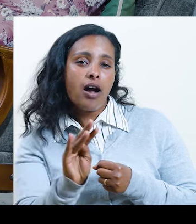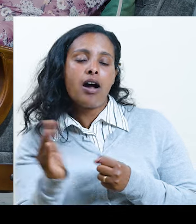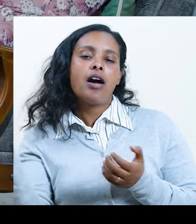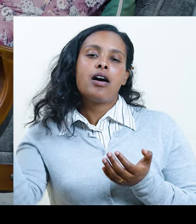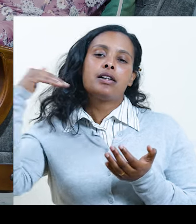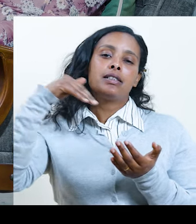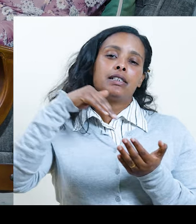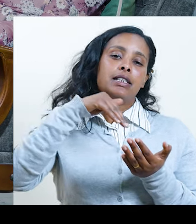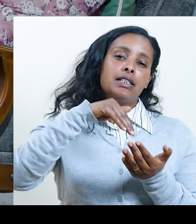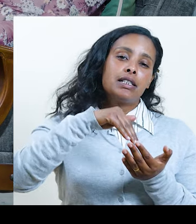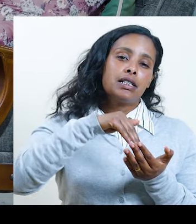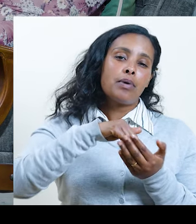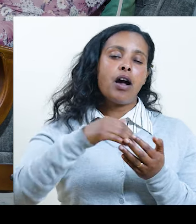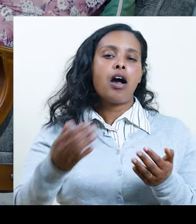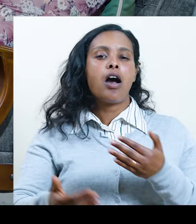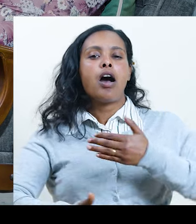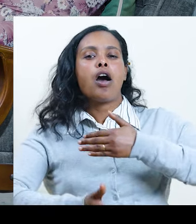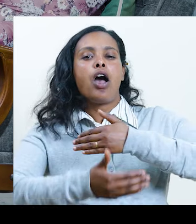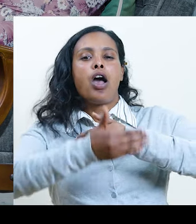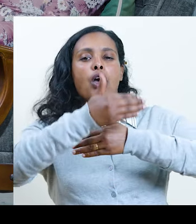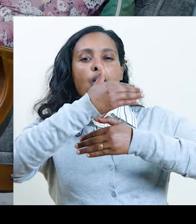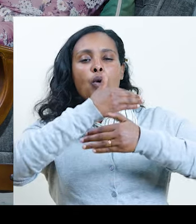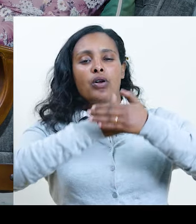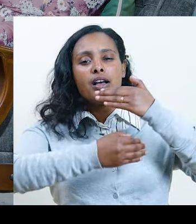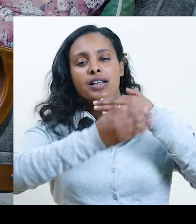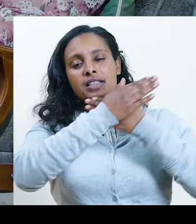የፍቅርን ሸማ ደርባ